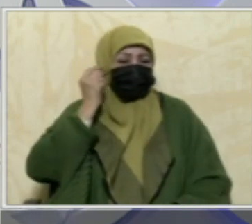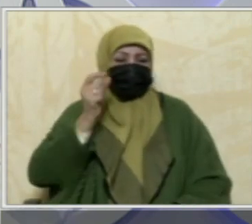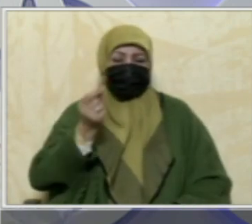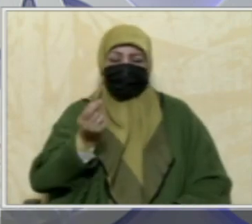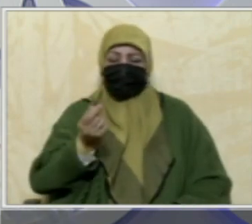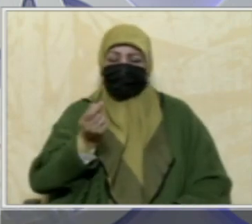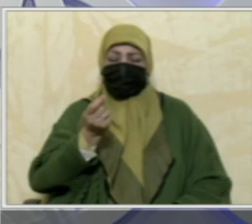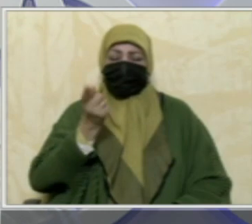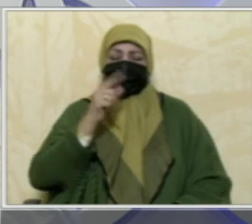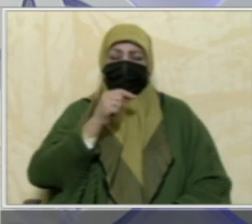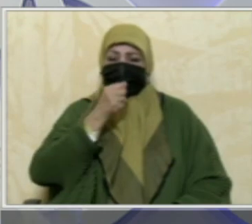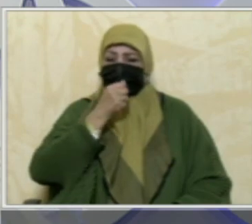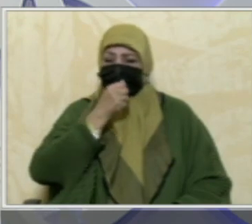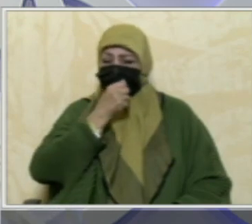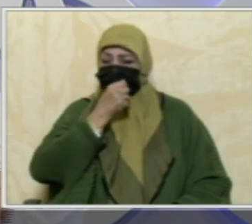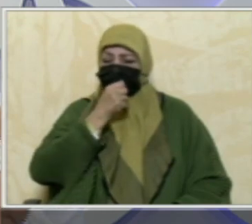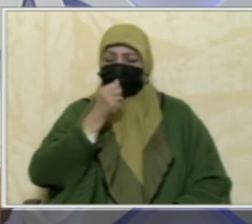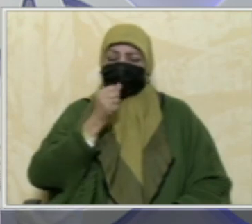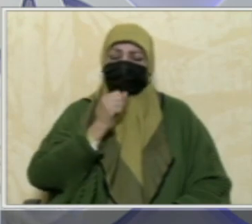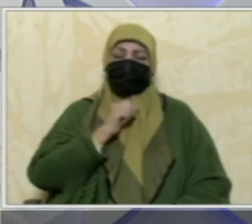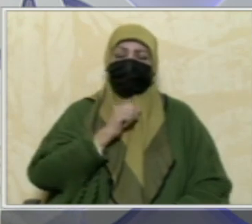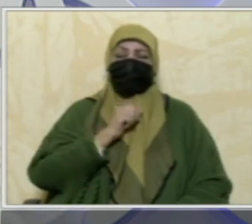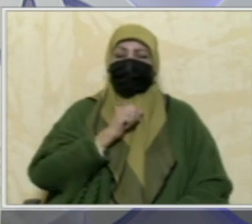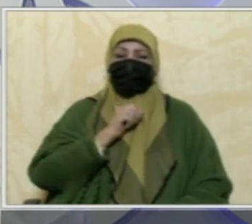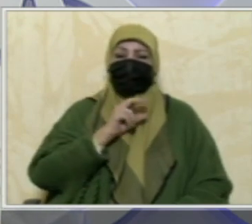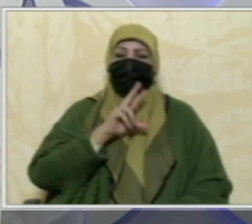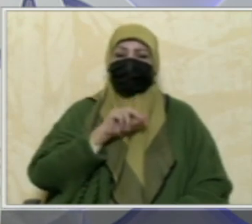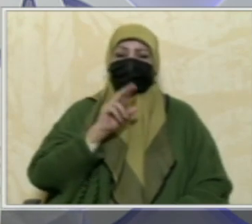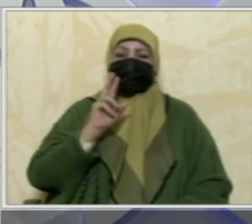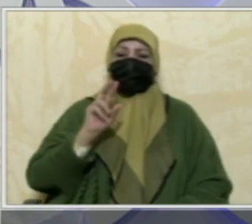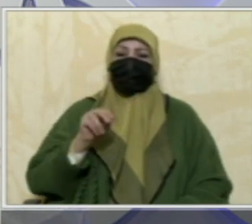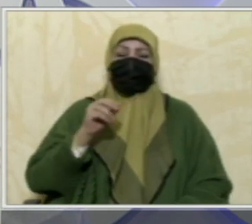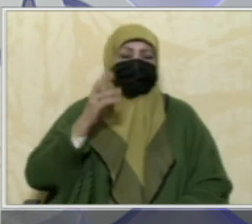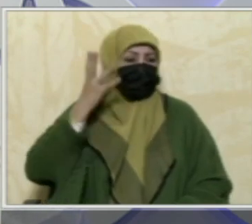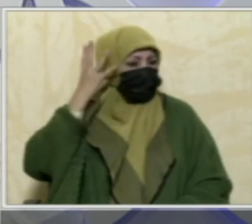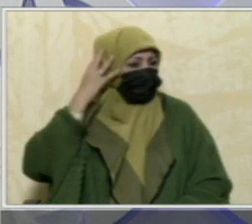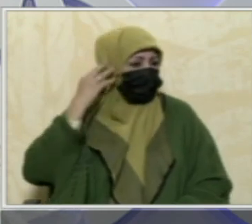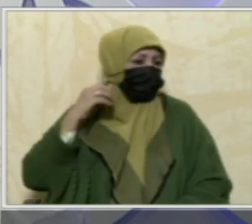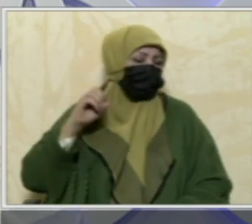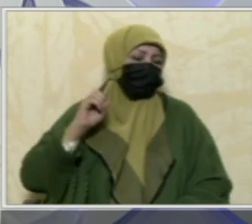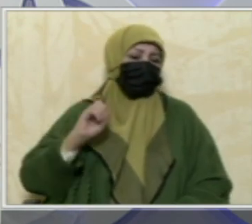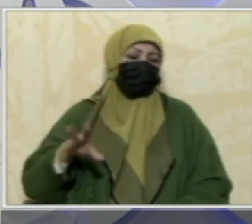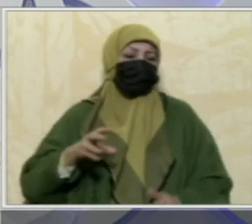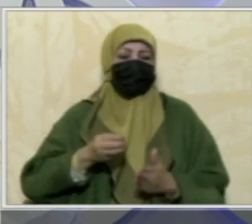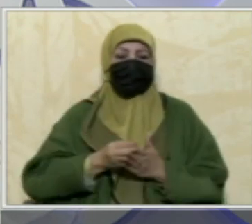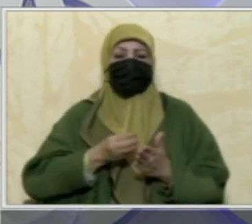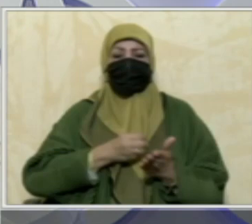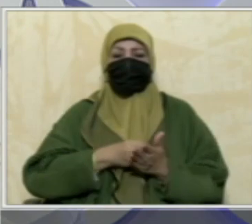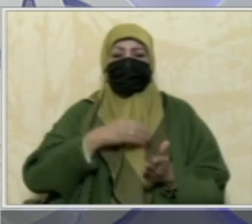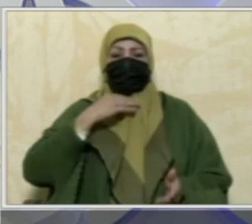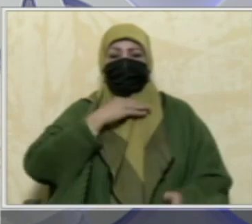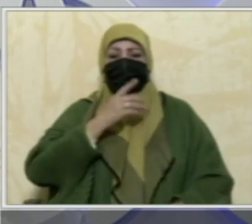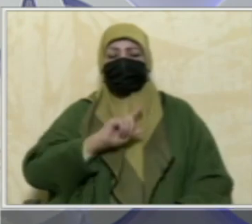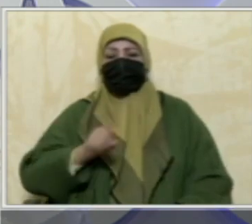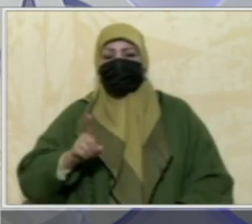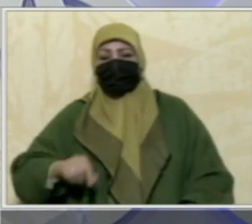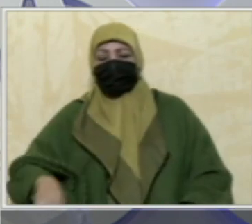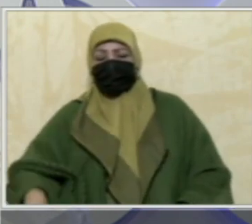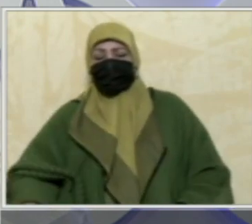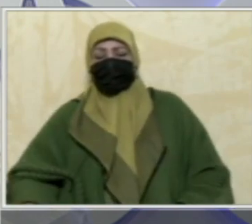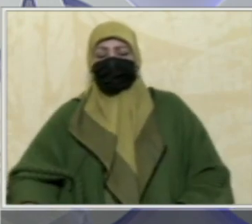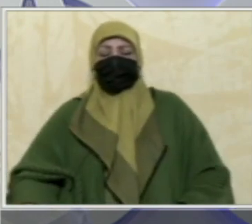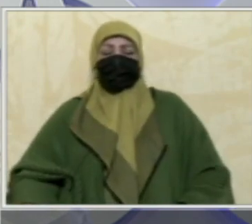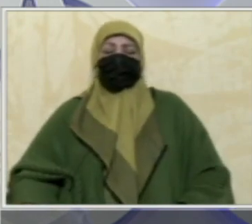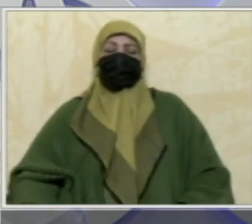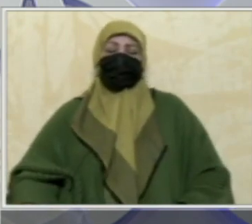اللي هي ما فيهاش اذن اطلاقا فهذه من باب اولى لا تجوز الناس يسالون كذلك ما حكم شراء الاضحيه